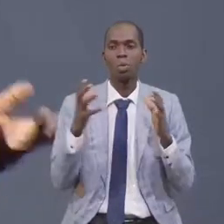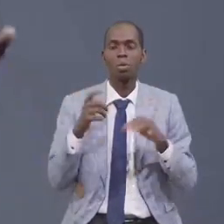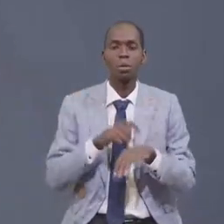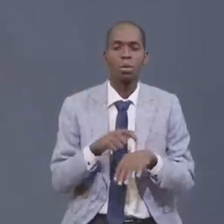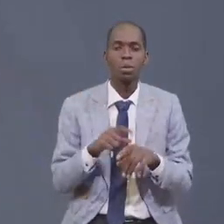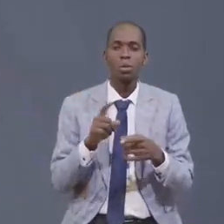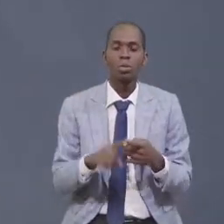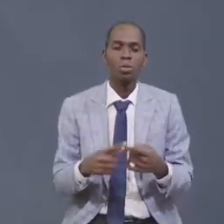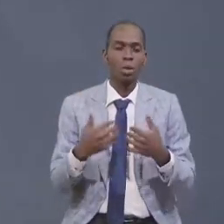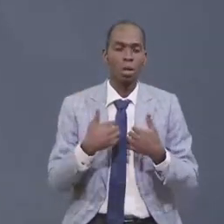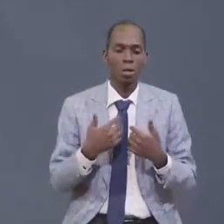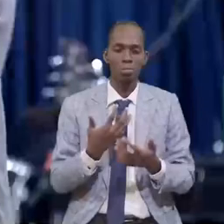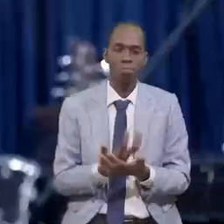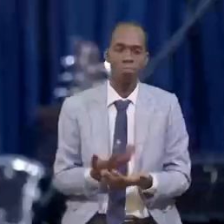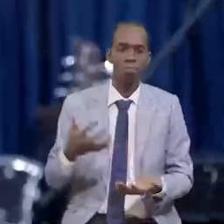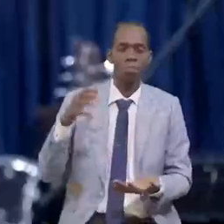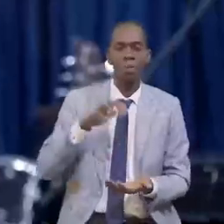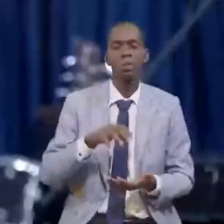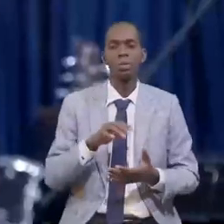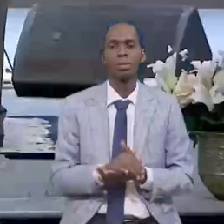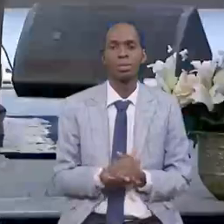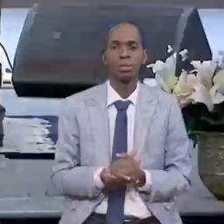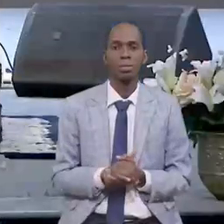Vous prenez assez de temps pour acquérir des biens.